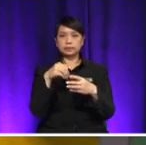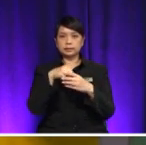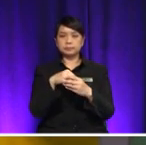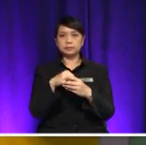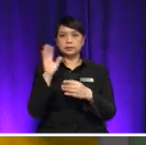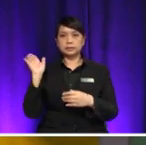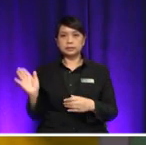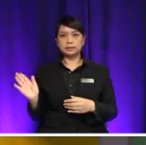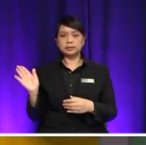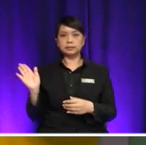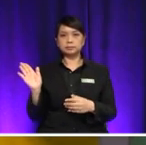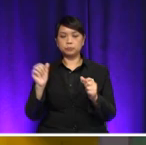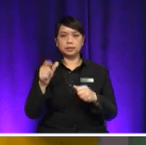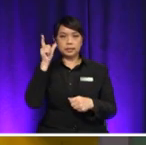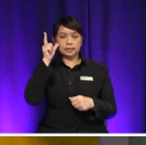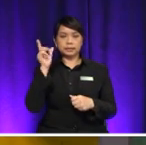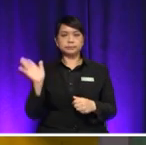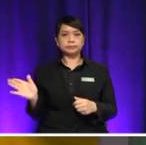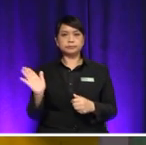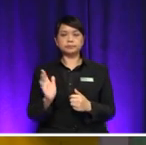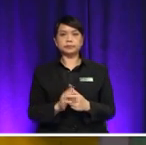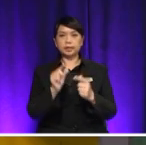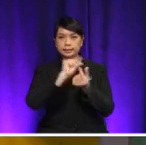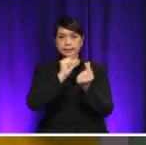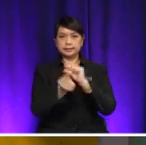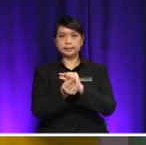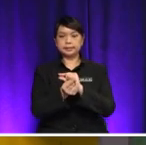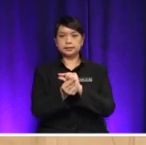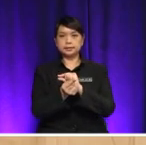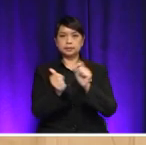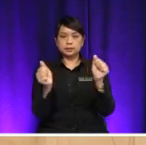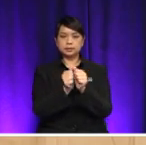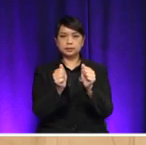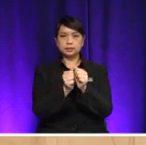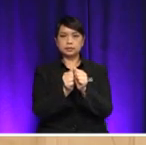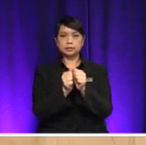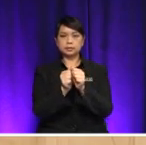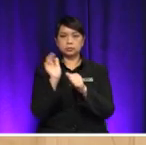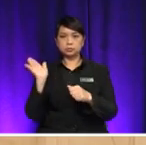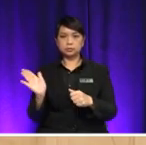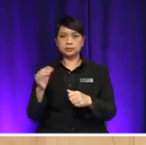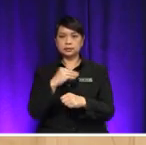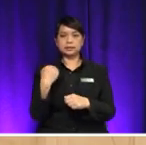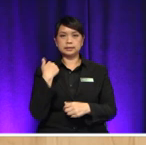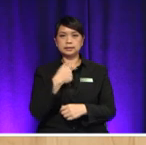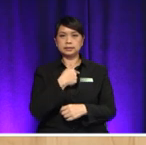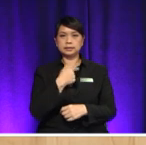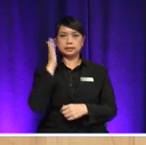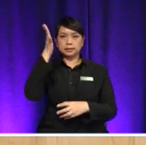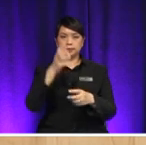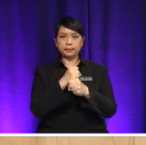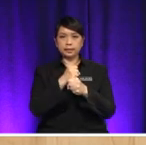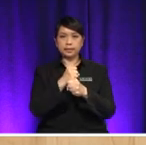2017 menjadikan dia sebagai subjek kita gantikan dia maka kita akan dapat oke Ini ganti yang